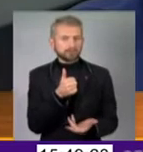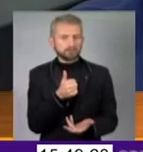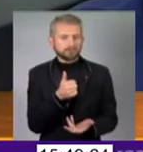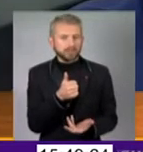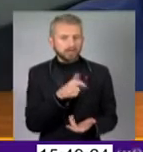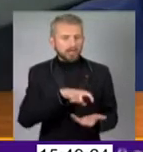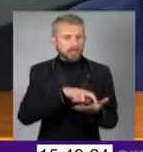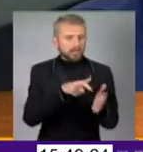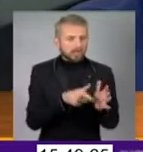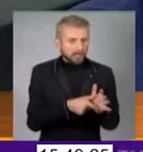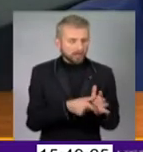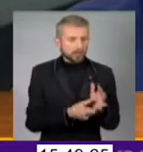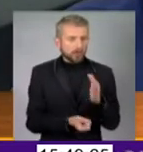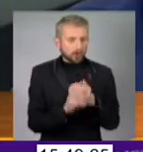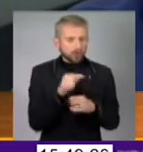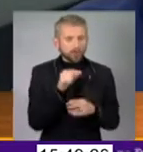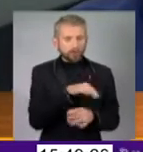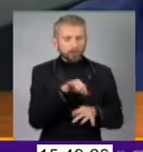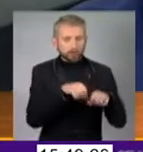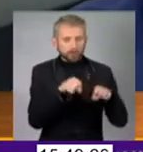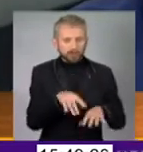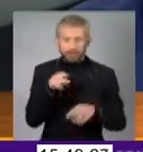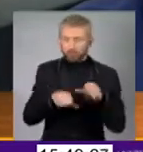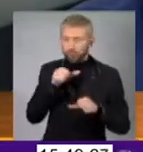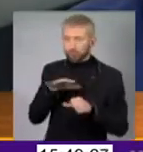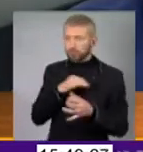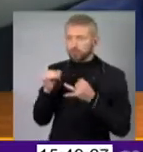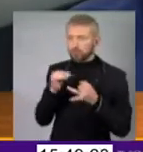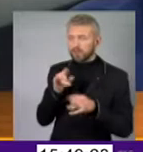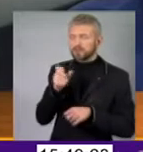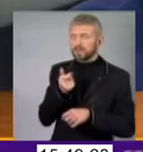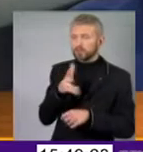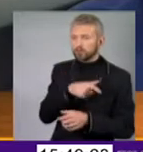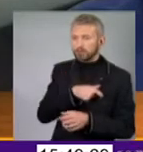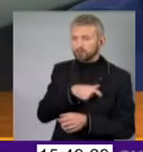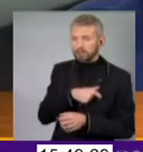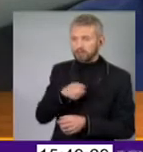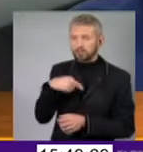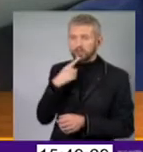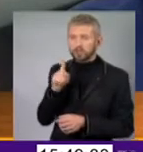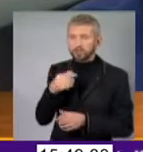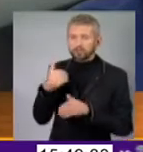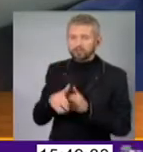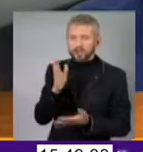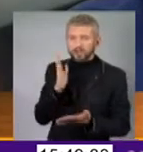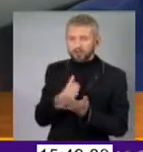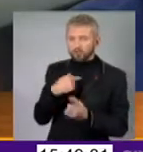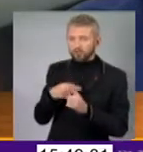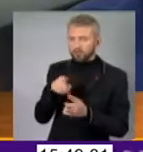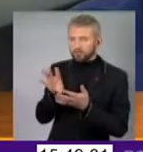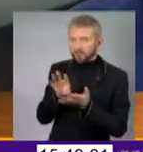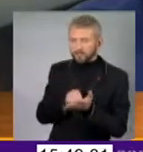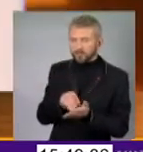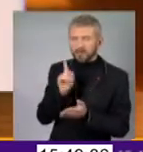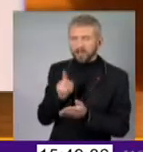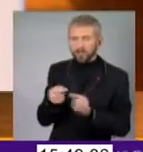народжених з цього проєкту рішення. Цього року ми вже спілкувалися з декількома депутатами, які говорили про те, що вже є позитивні приклади,